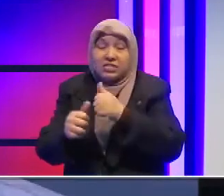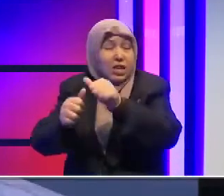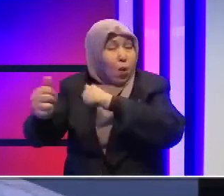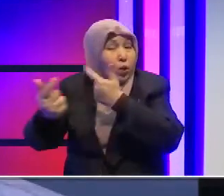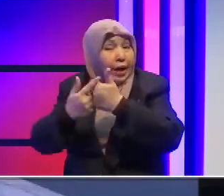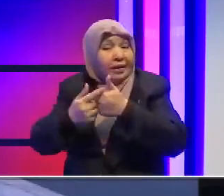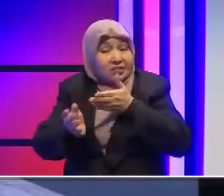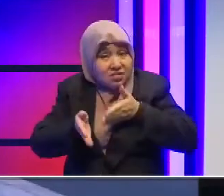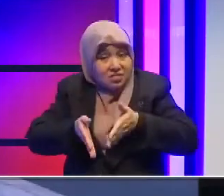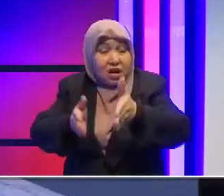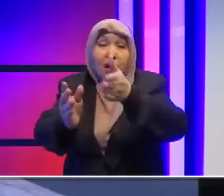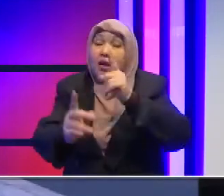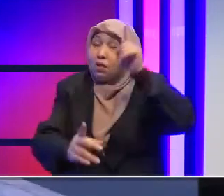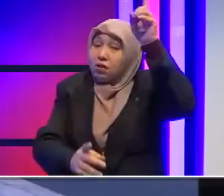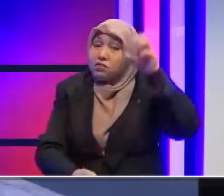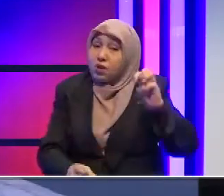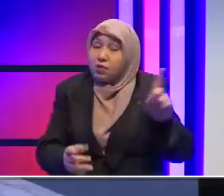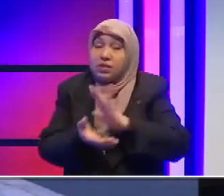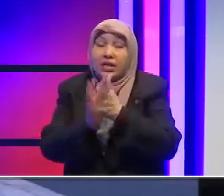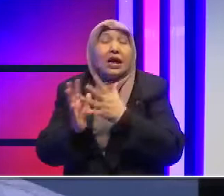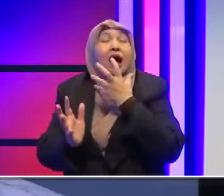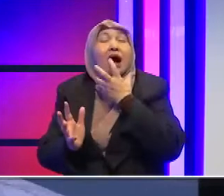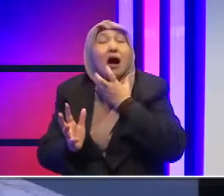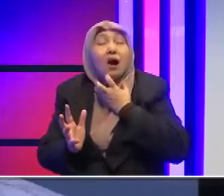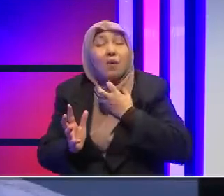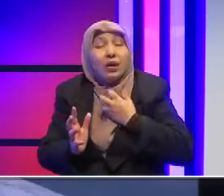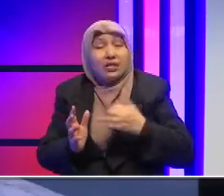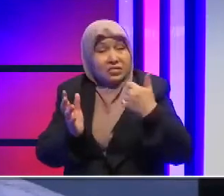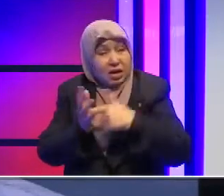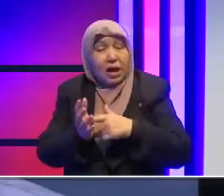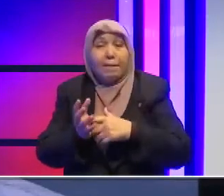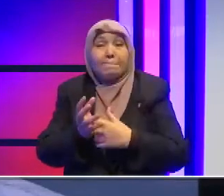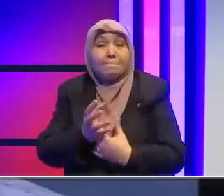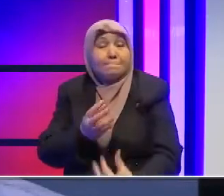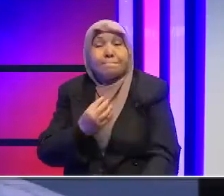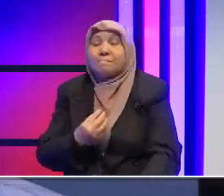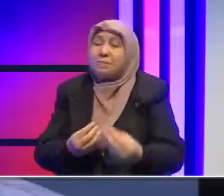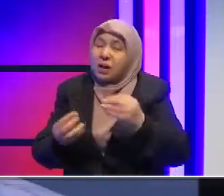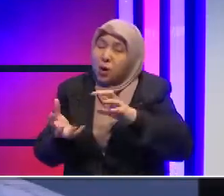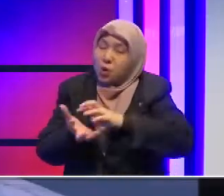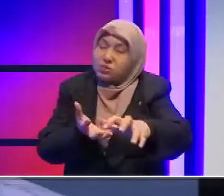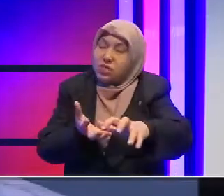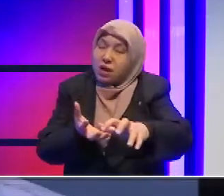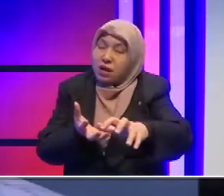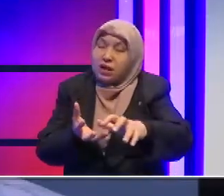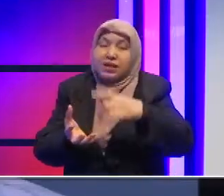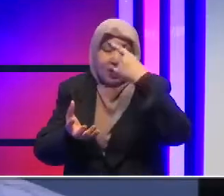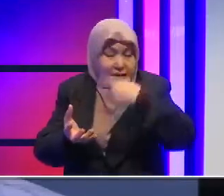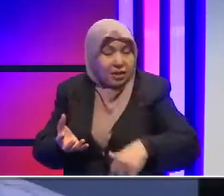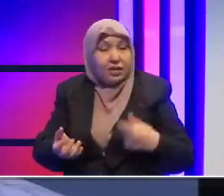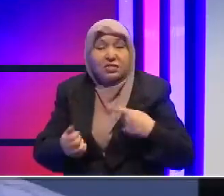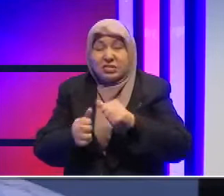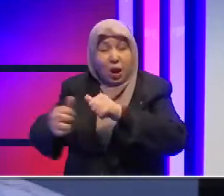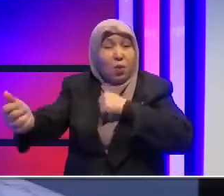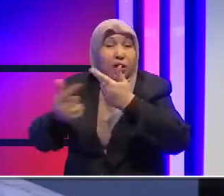jalan Allah Subhanahu Wa Taala. Maka hawa nafsu inilah yang akan membaham diri kita, menyeret kita lagi jauh daripada